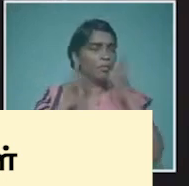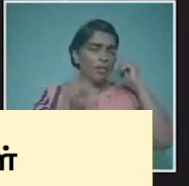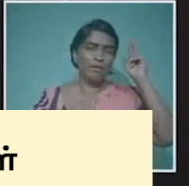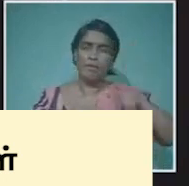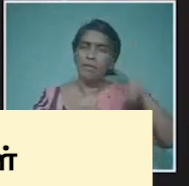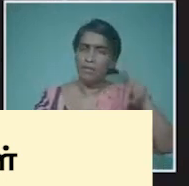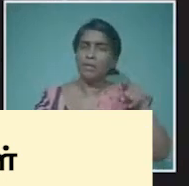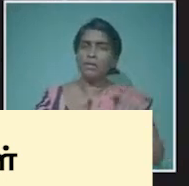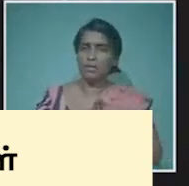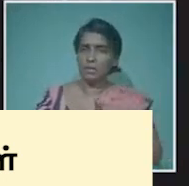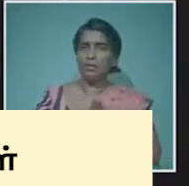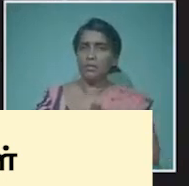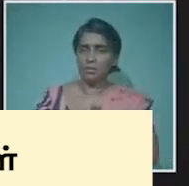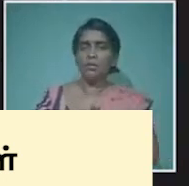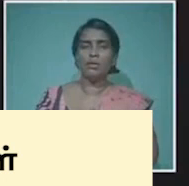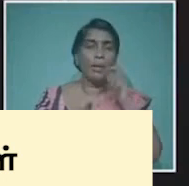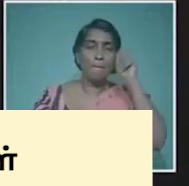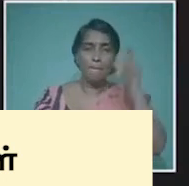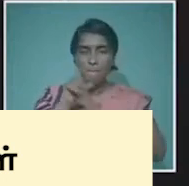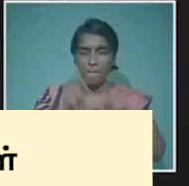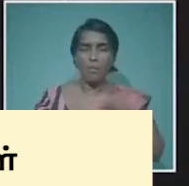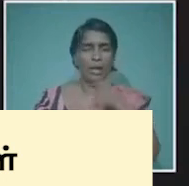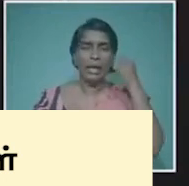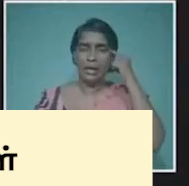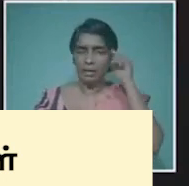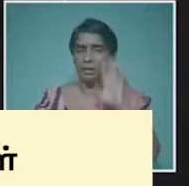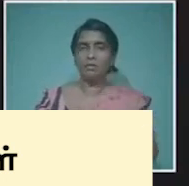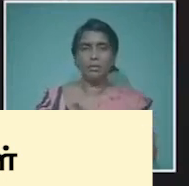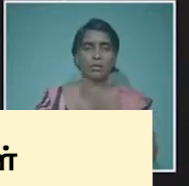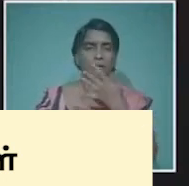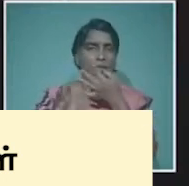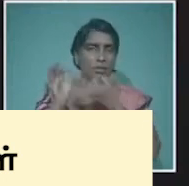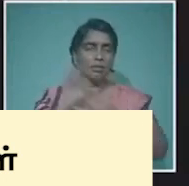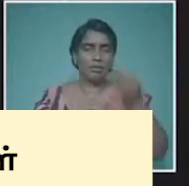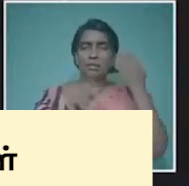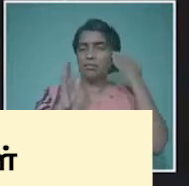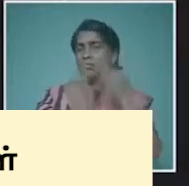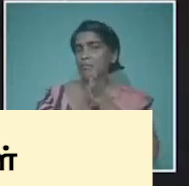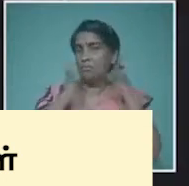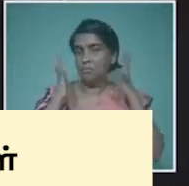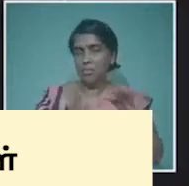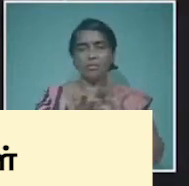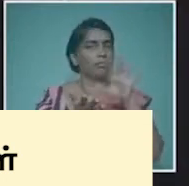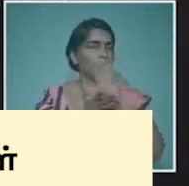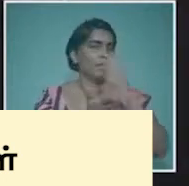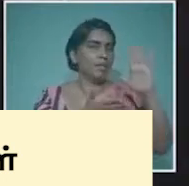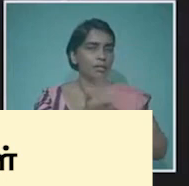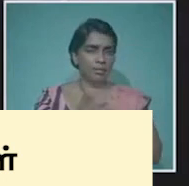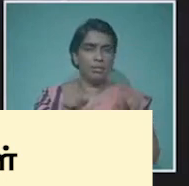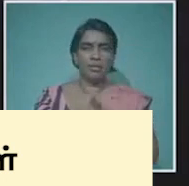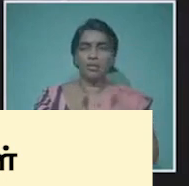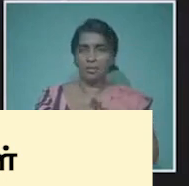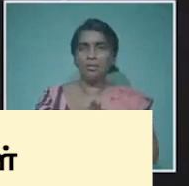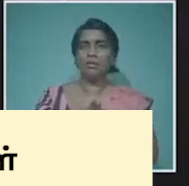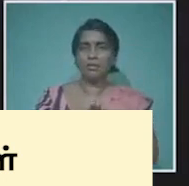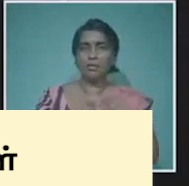செய்தால் தீர்வு கிடைக்கும் என்று காத்துக் கொண்டிருக்கிறார்கள். பாராளுமன்ற உறுப்பினர்களூடாக விண்ணப்பம் செய்யப்படுகின்றன. நாங்களும் செய்யப்பட்ட விண்ணப்பம் இங்கே பாராளுமன்ற